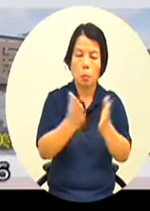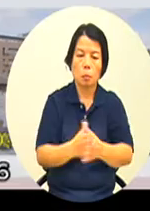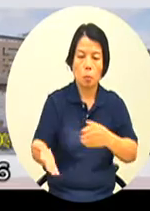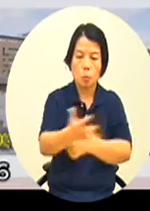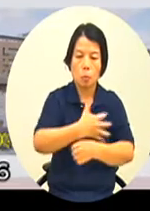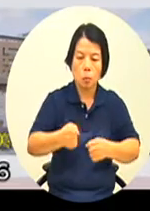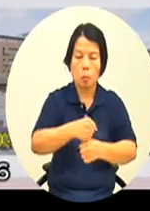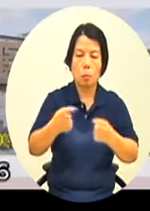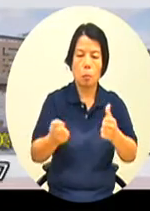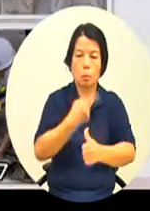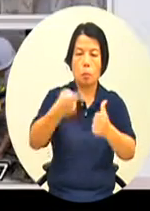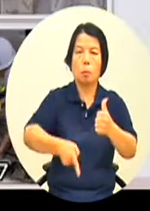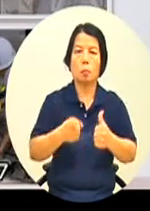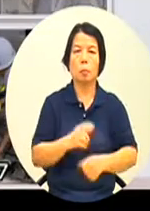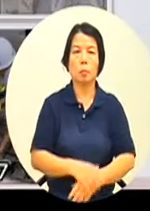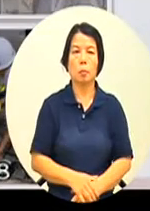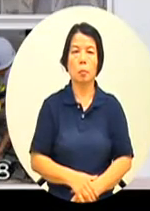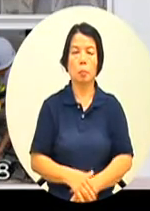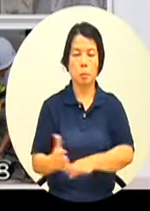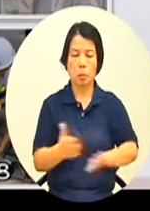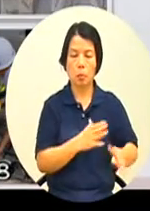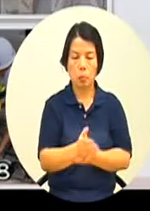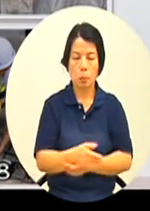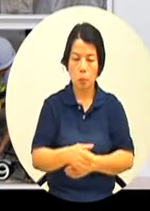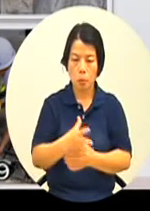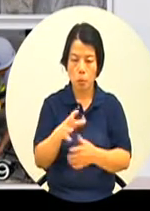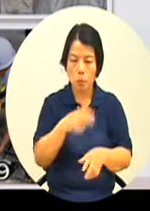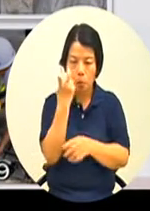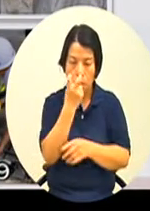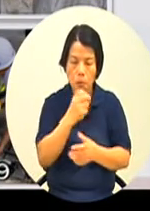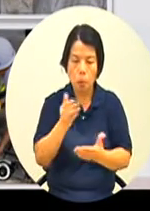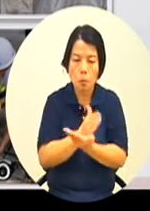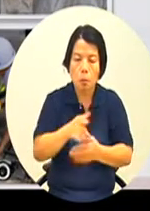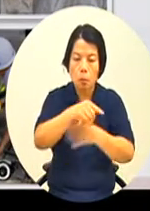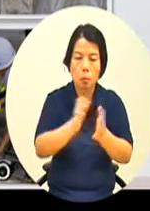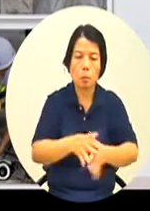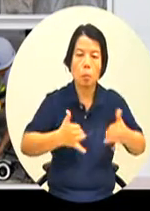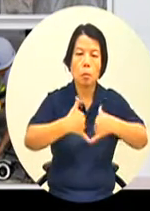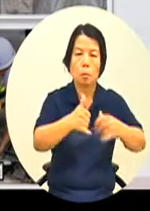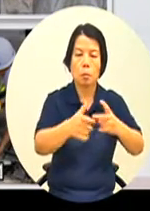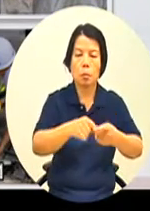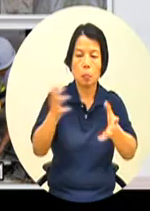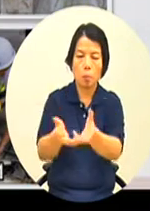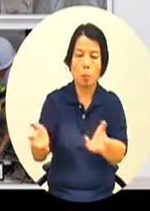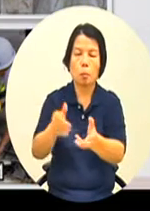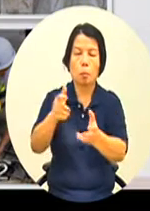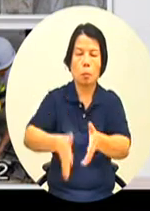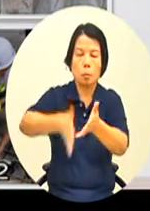名。我们的查核工程包括道路、建筑等